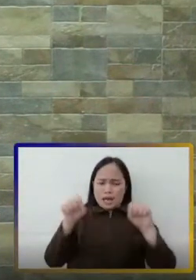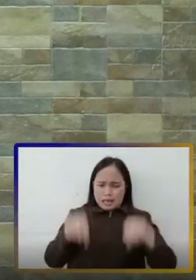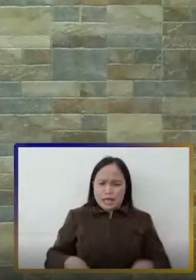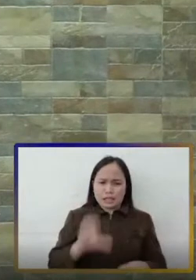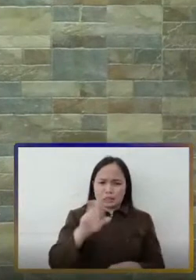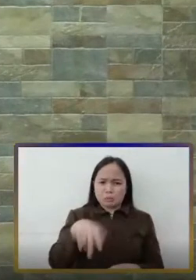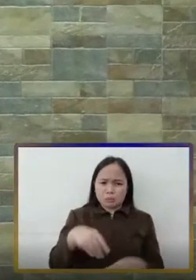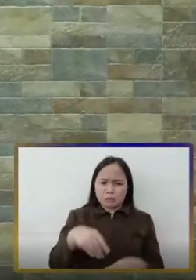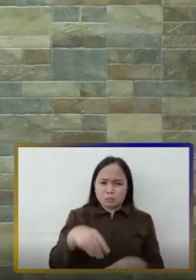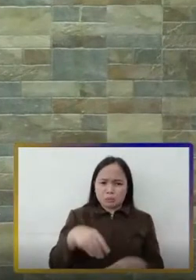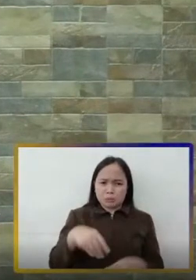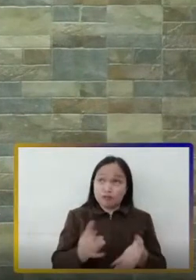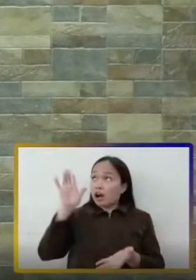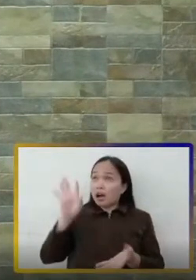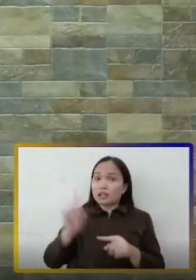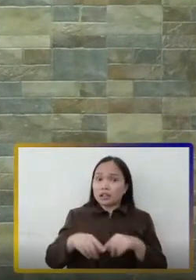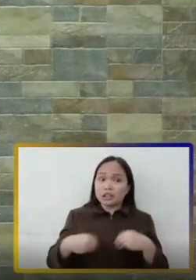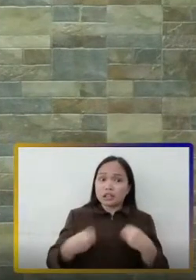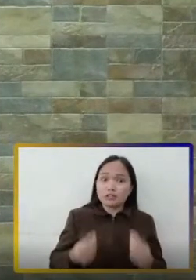Diyos para mapalapit ka sa Kanya?